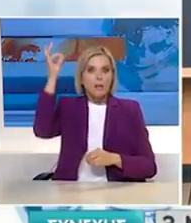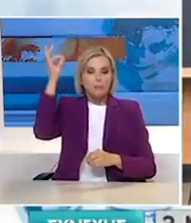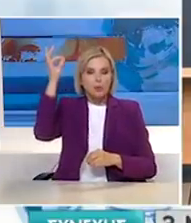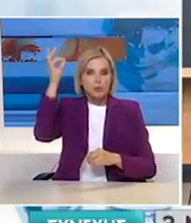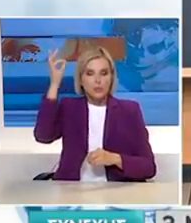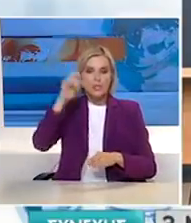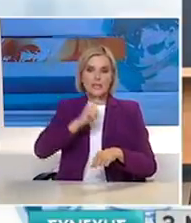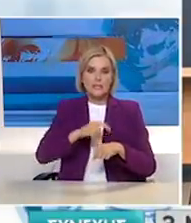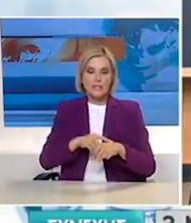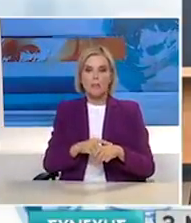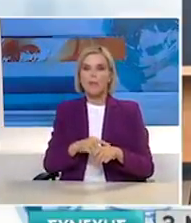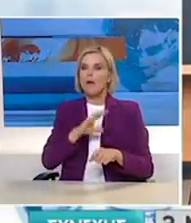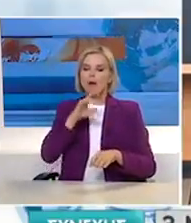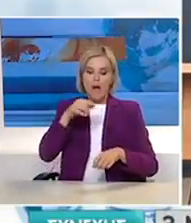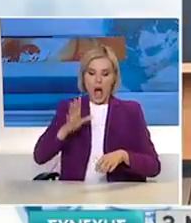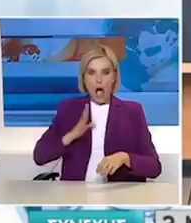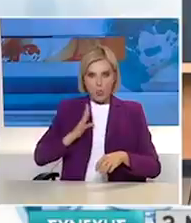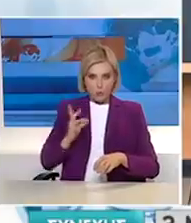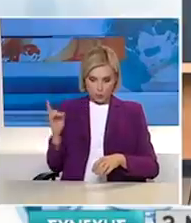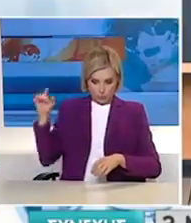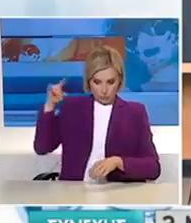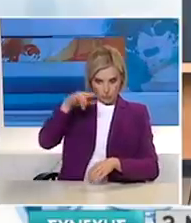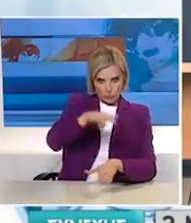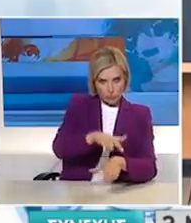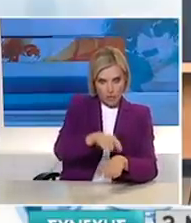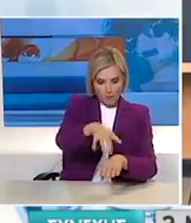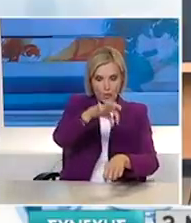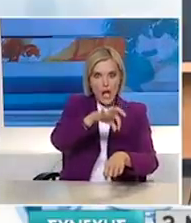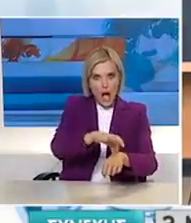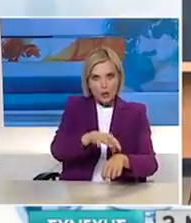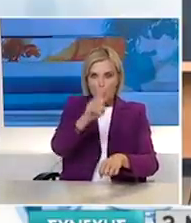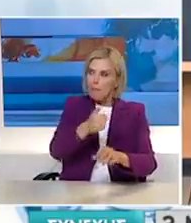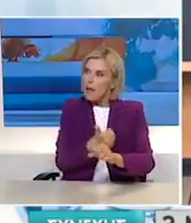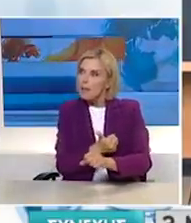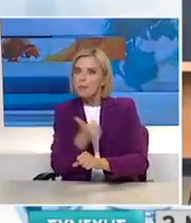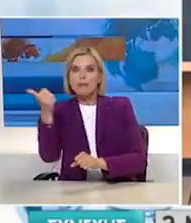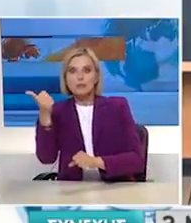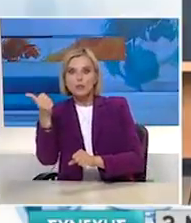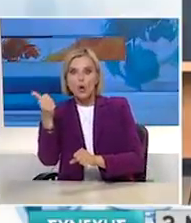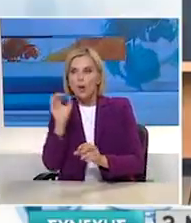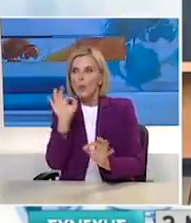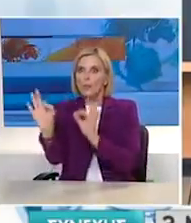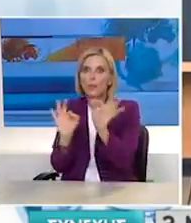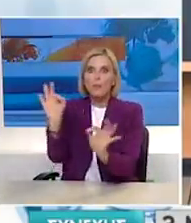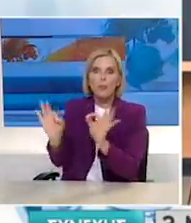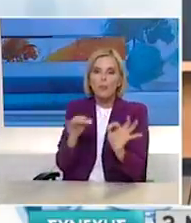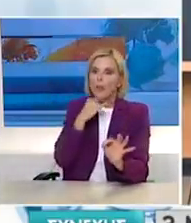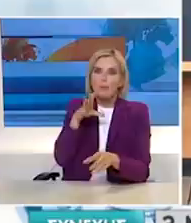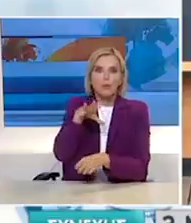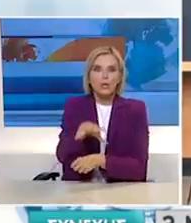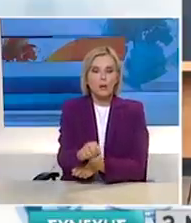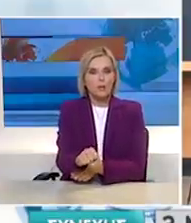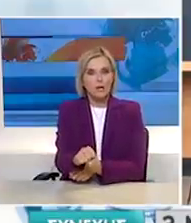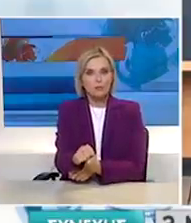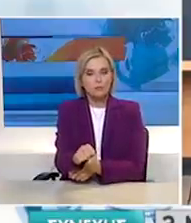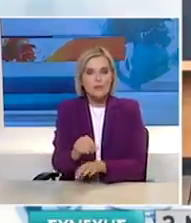αφού επιστρέψει στην πατρίδα του, πώς θα γίνεται η χνηλάτιση των επαφών του. Ο παράγων διασποράς καίει που δείχνει την εξάπλωση της COVID-19 από